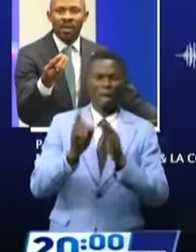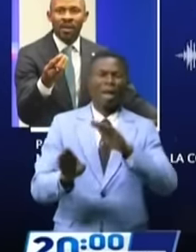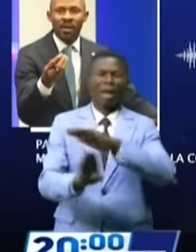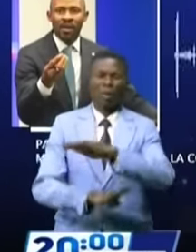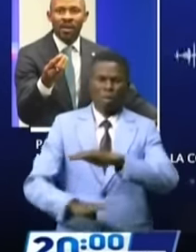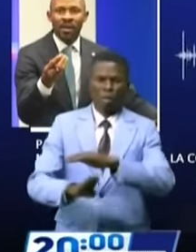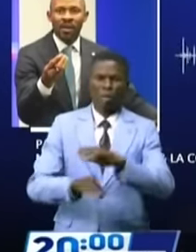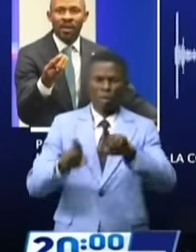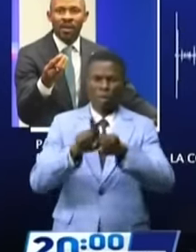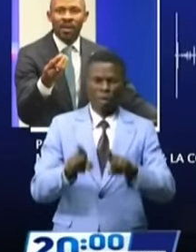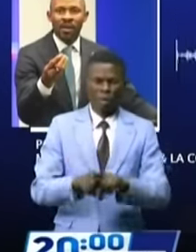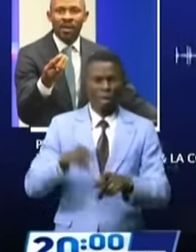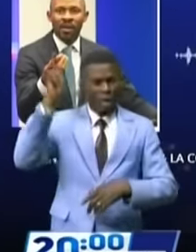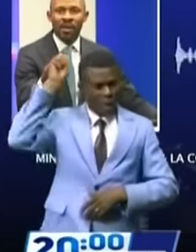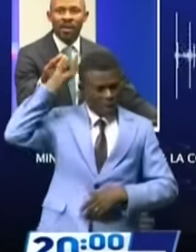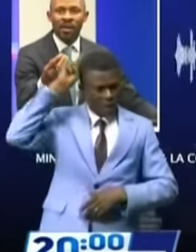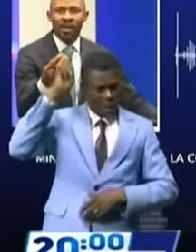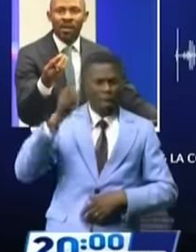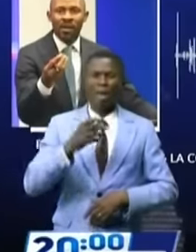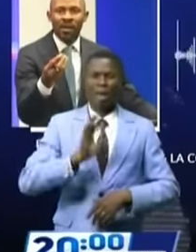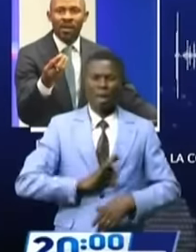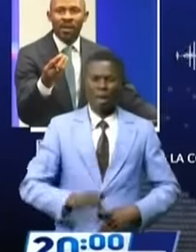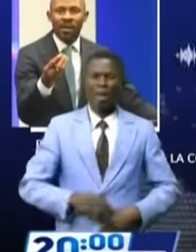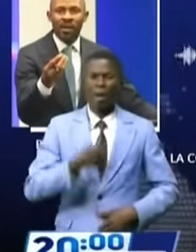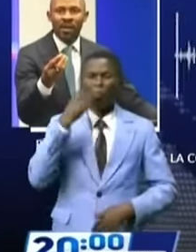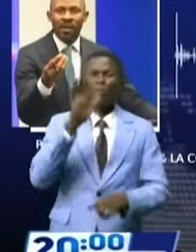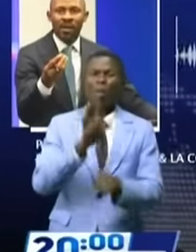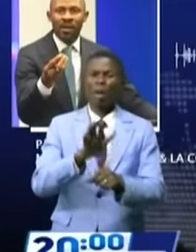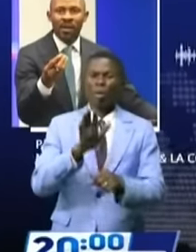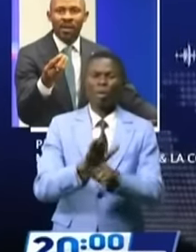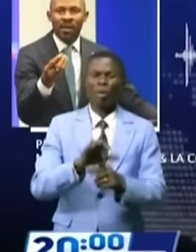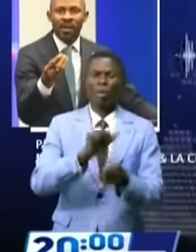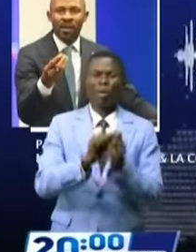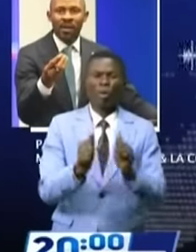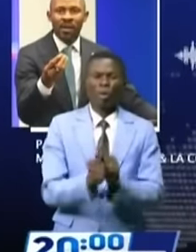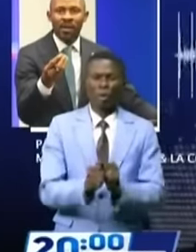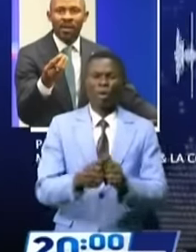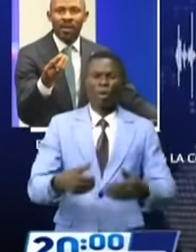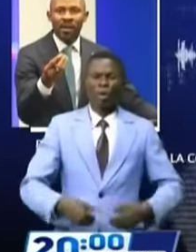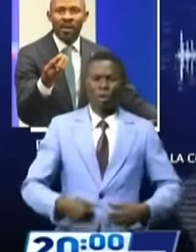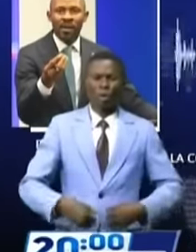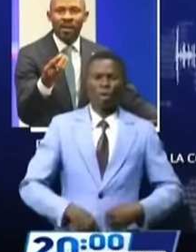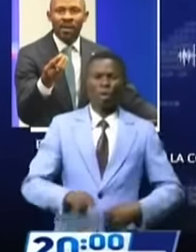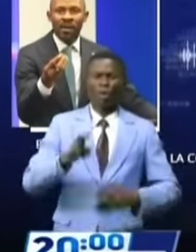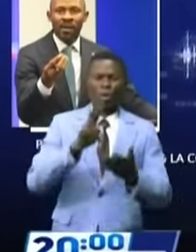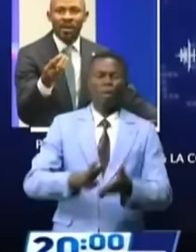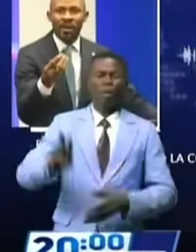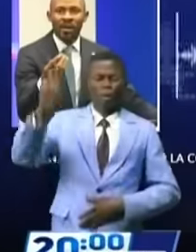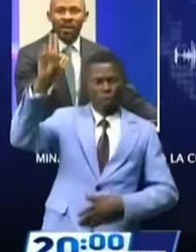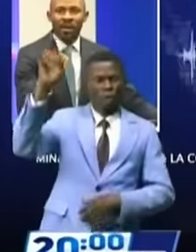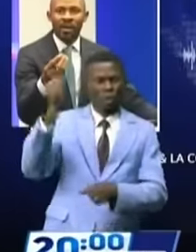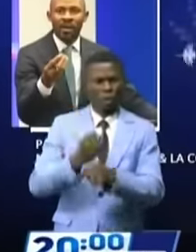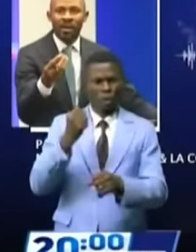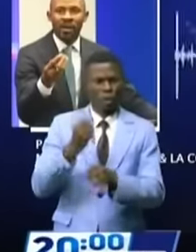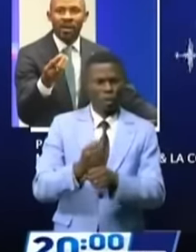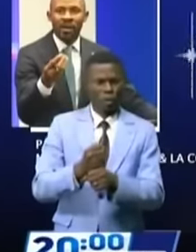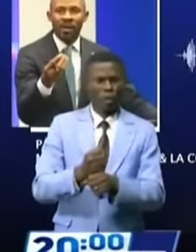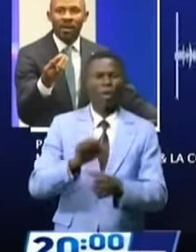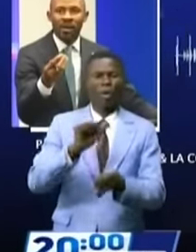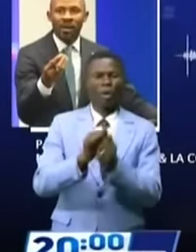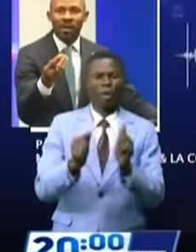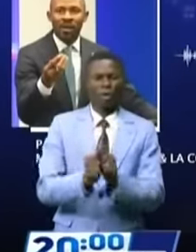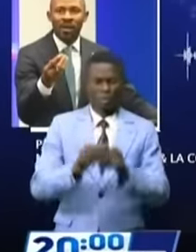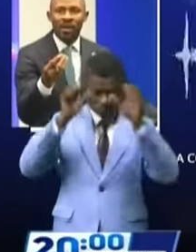base. Et à Kolwezi, il a été particulièrement insistant sur les jeunes de l'UNAFEC et de l'UDPS qui devaient travailler sur les vivre ensemble.